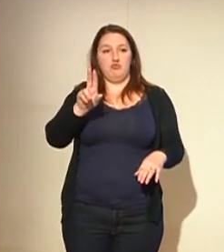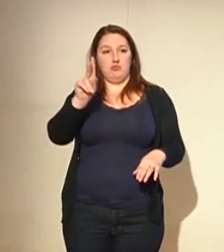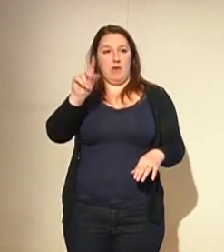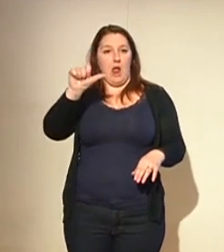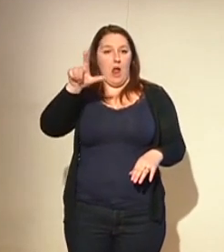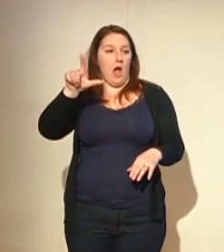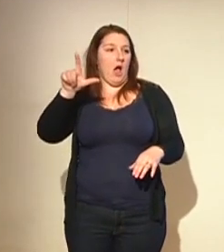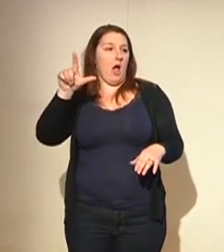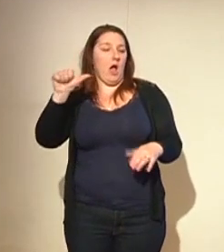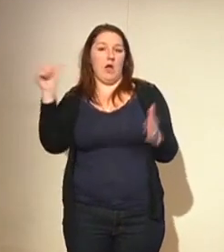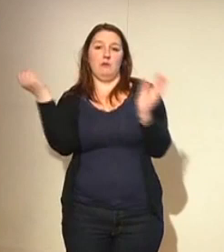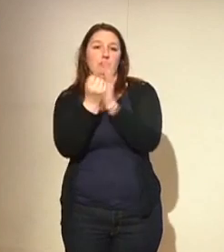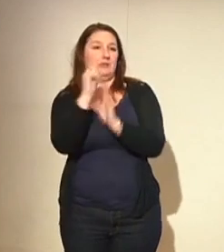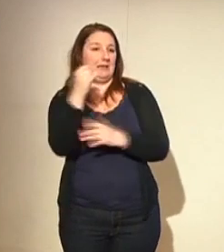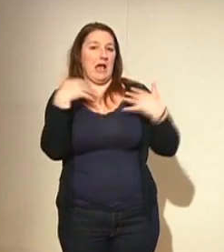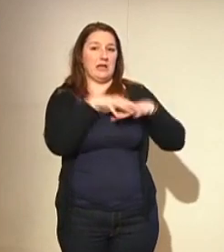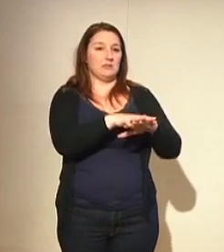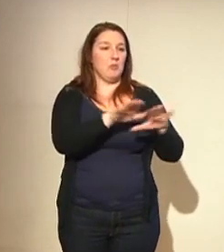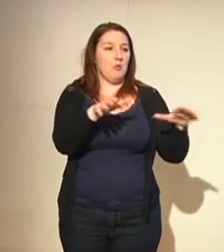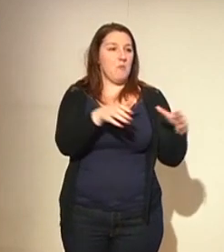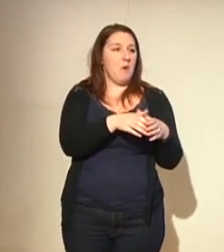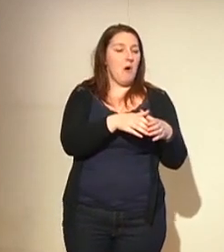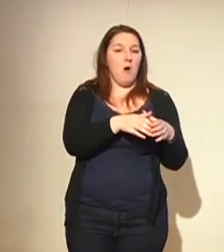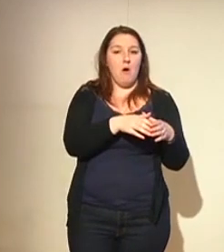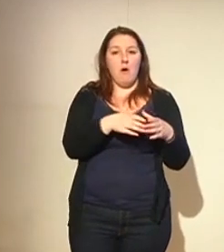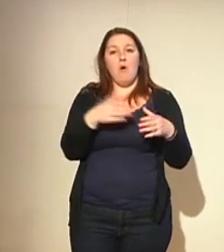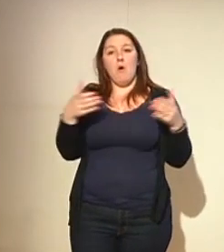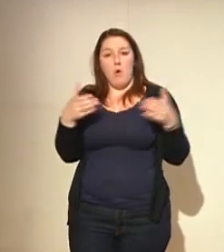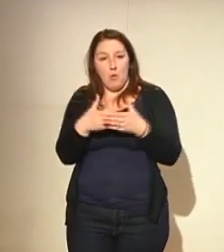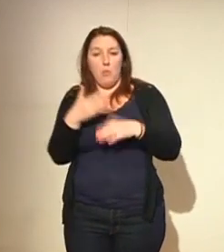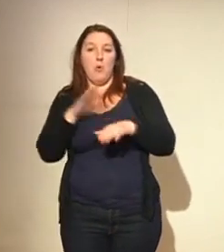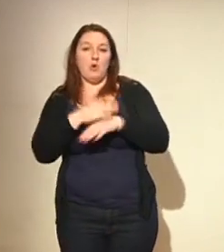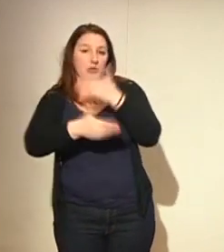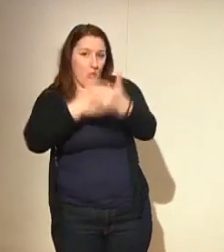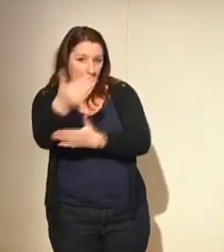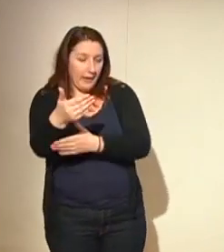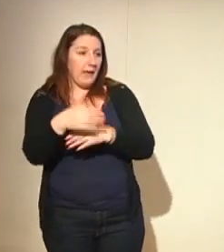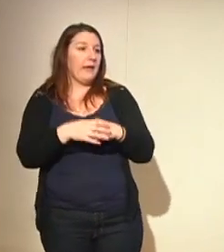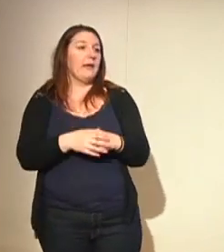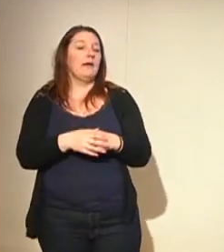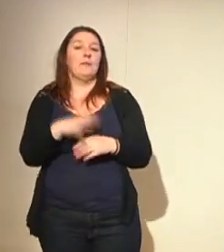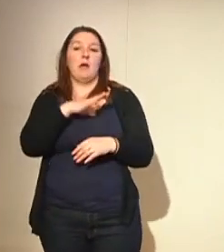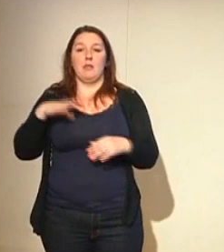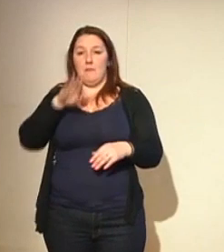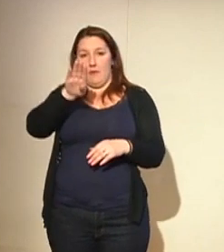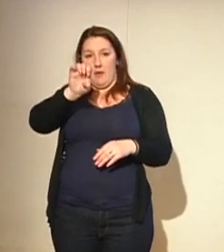pour rassemblement et gauche et progrès pour Madame